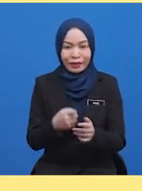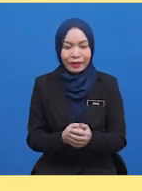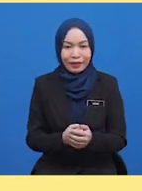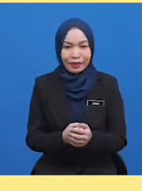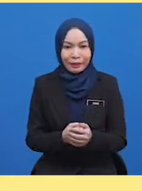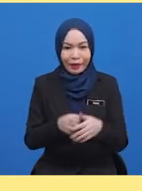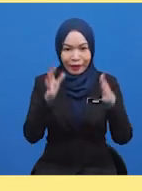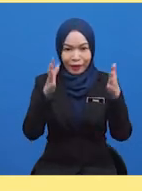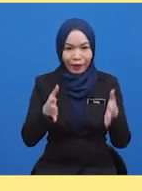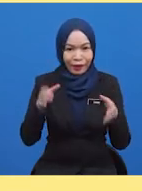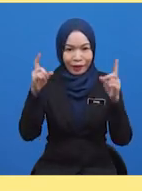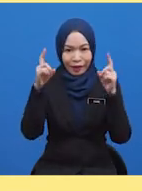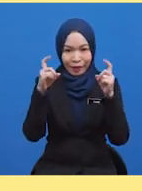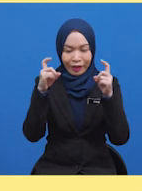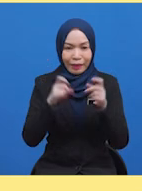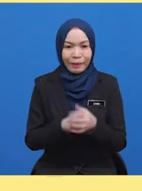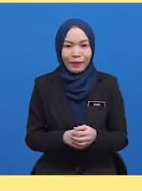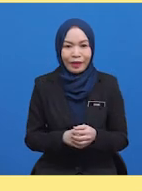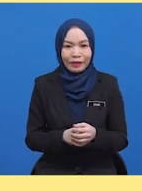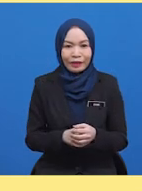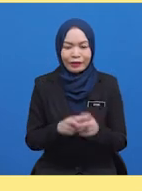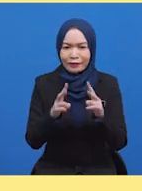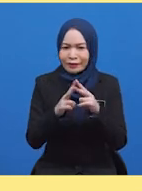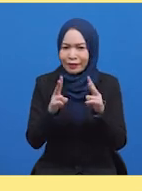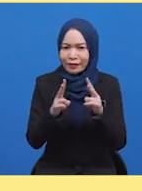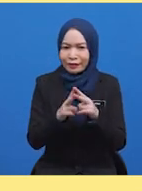dan dollar Din sangatlah